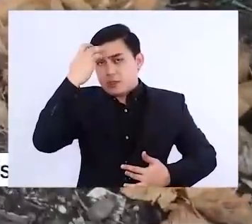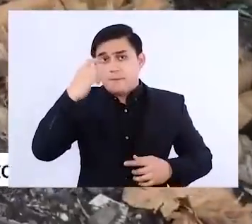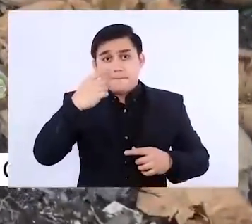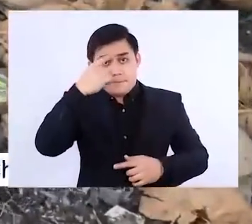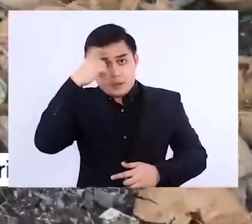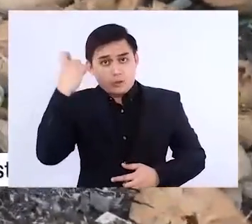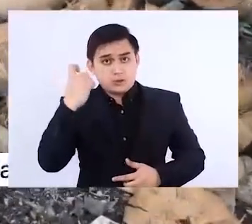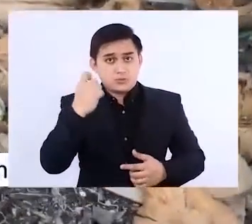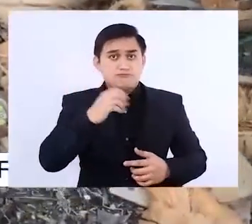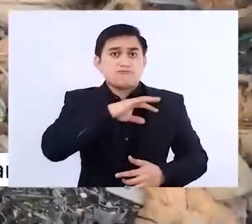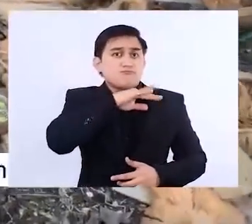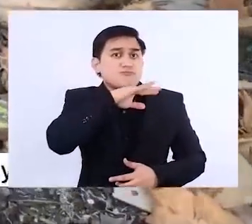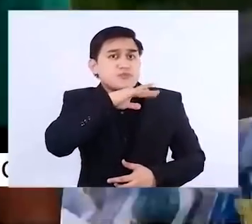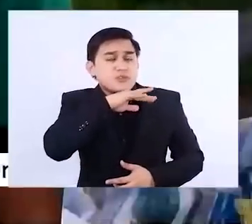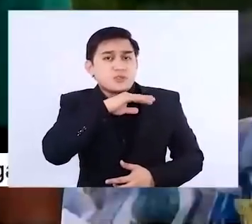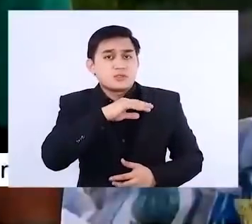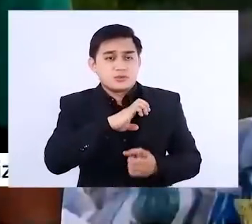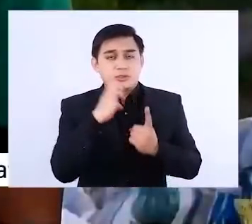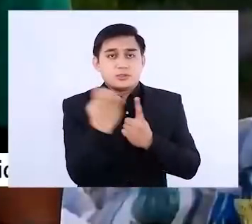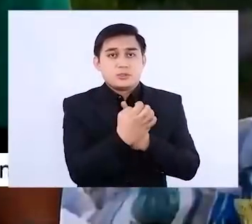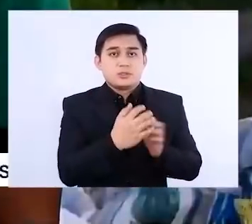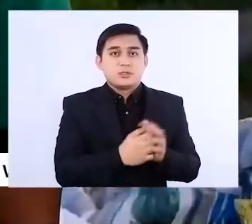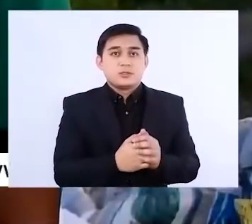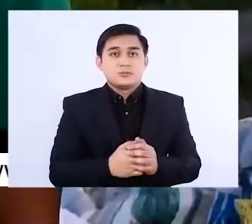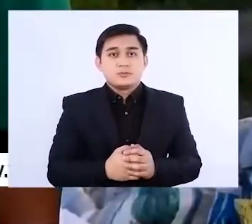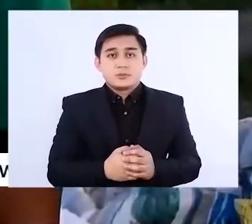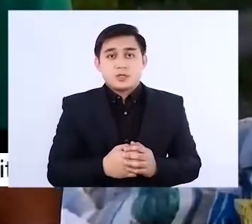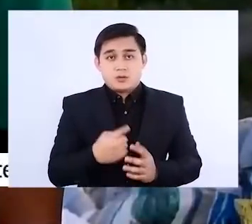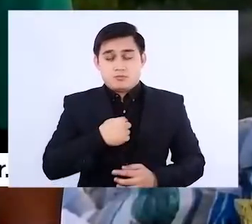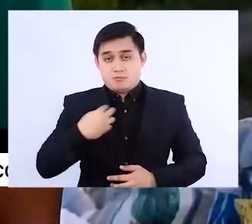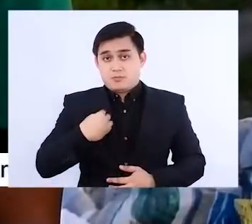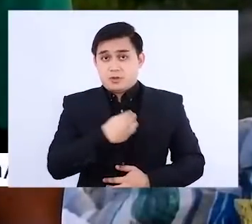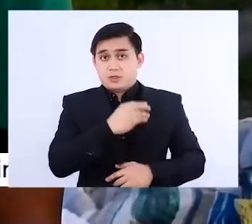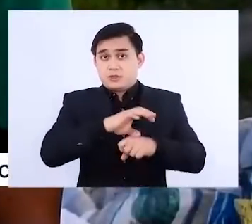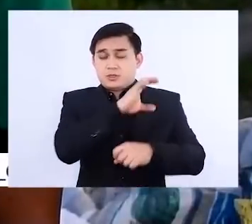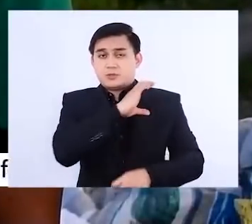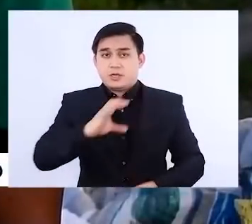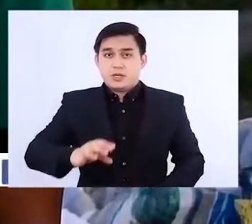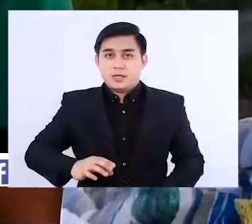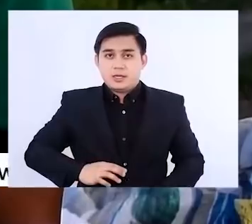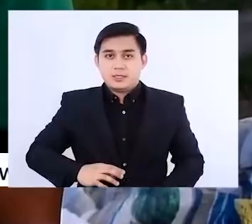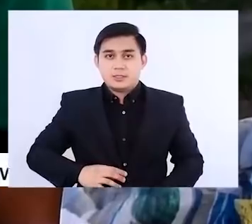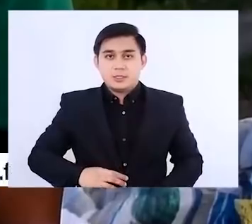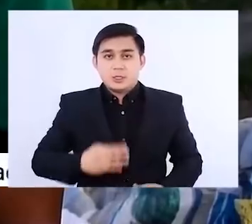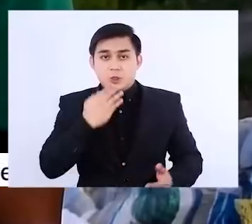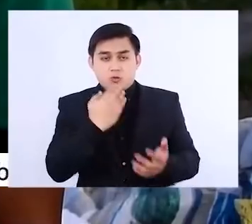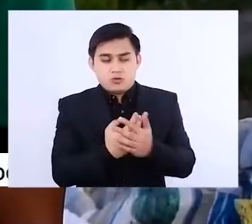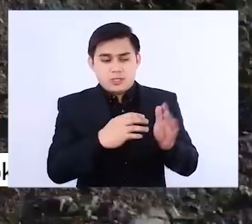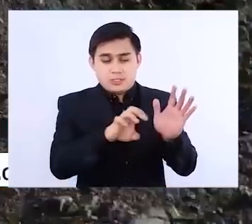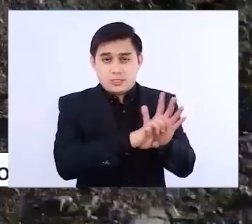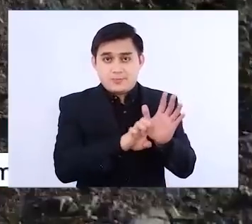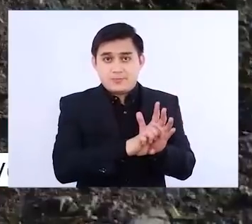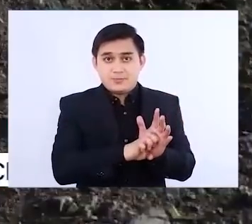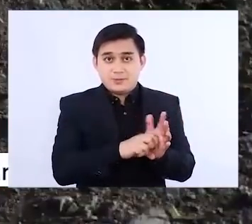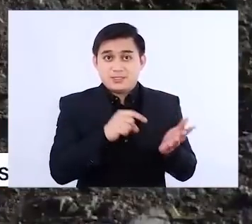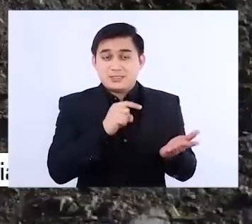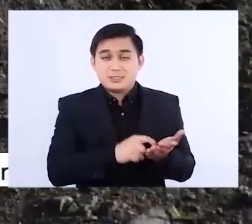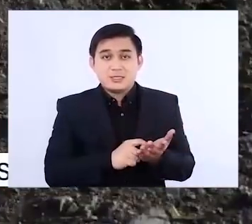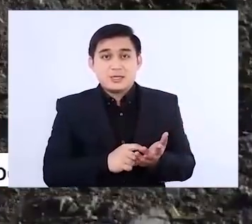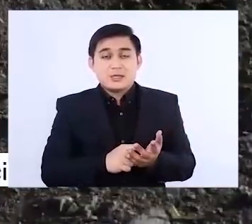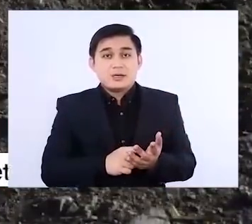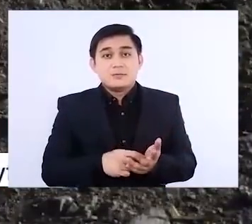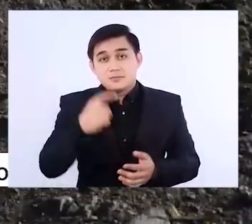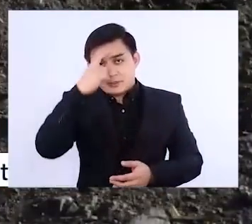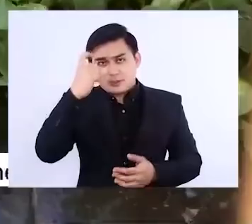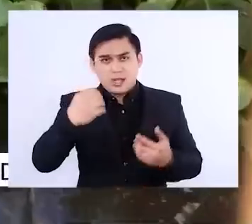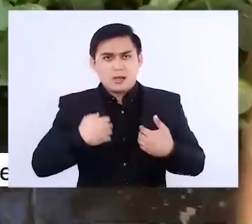po ang aming kapaligiran. At bilang kaanib po sa Iglesia ni Cristo, ay isang napakagandang halimbawa po ito sapagkat nagkakaroon po ng awareness